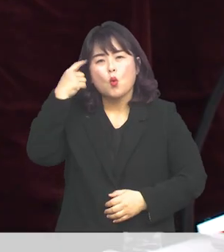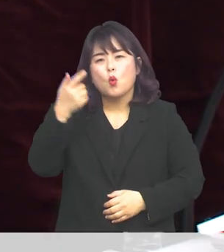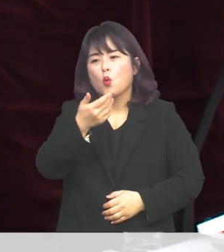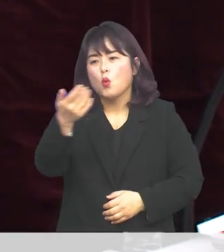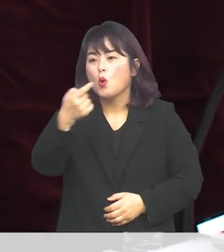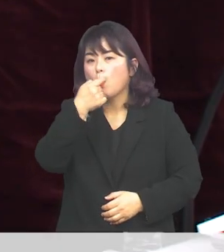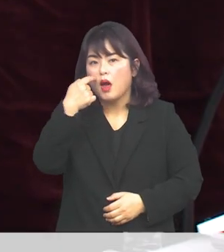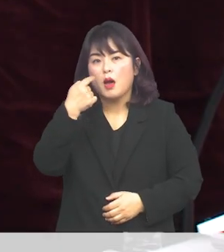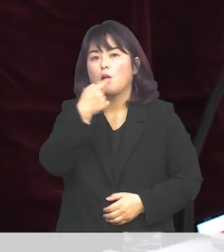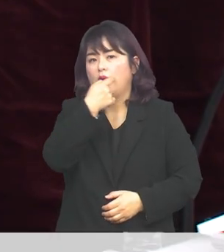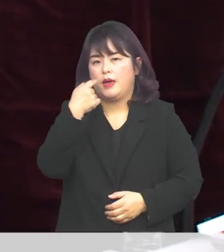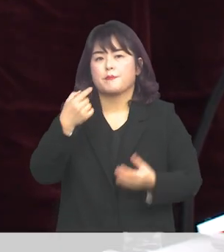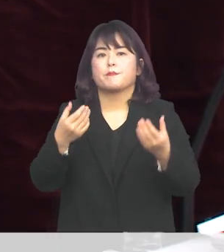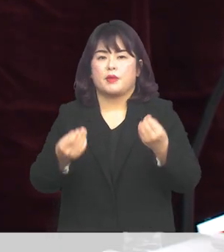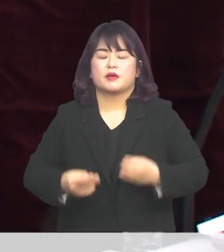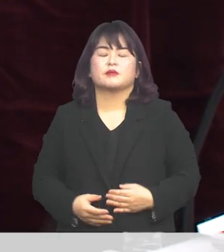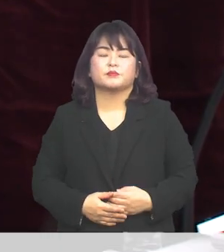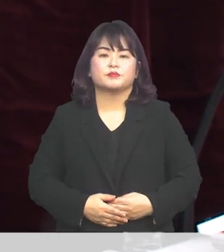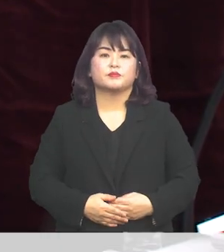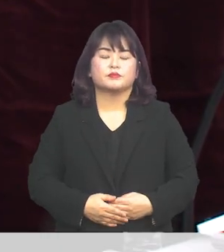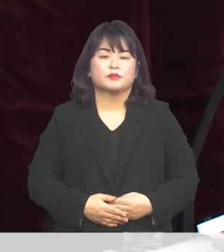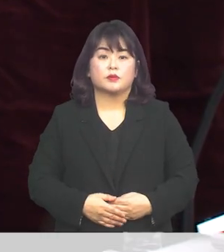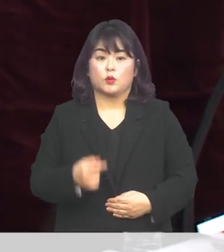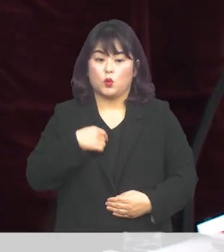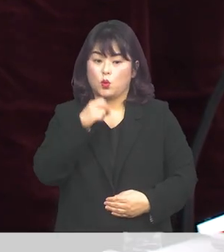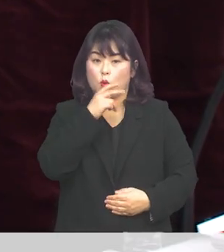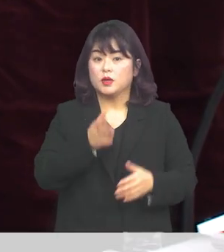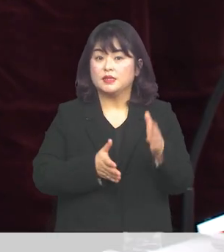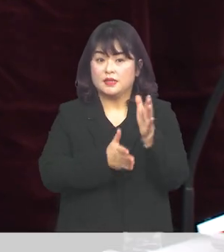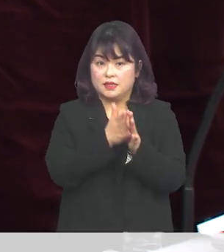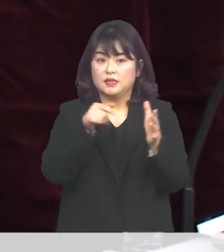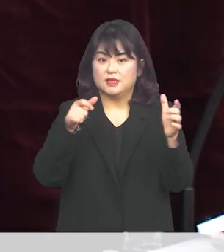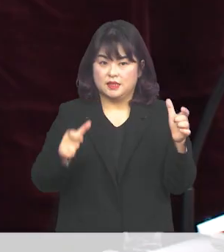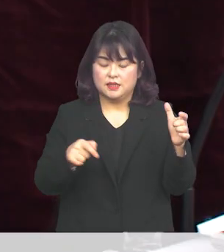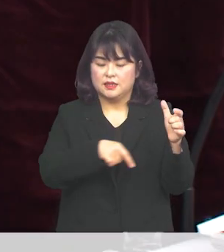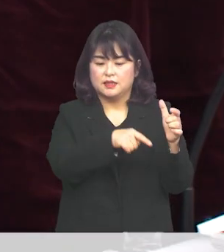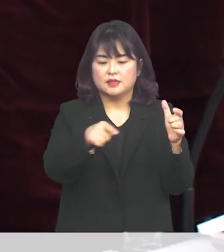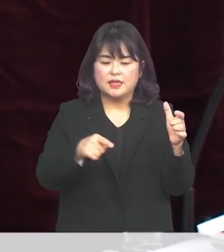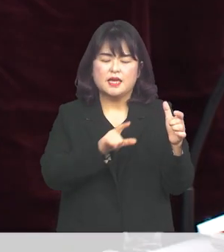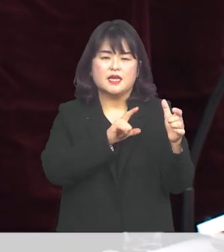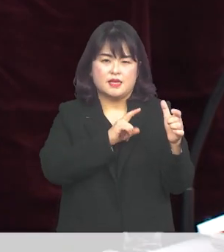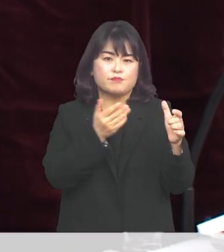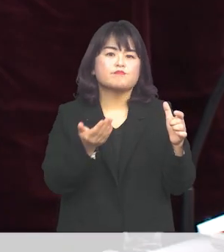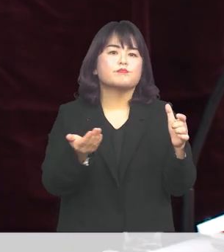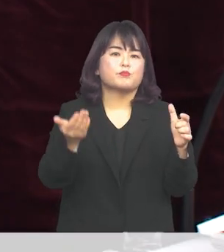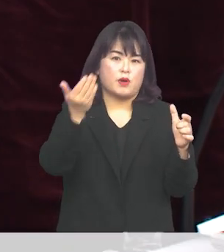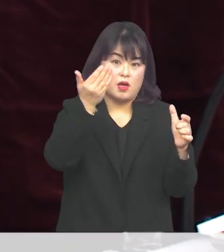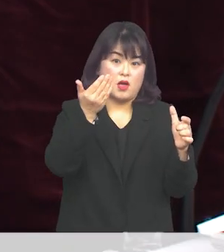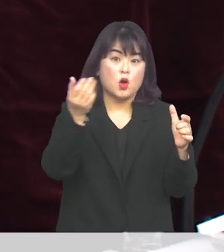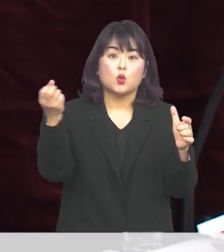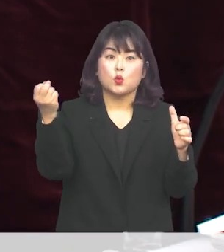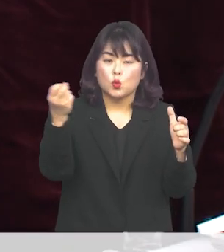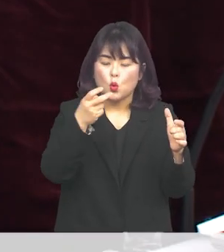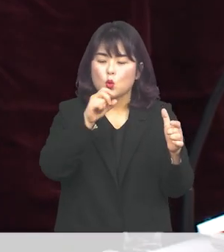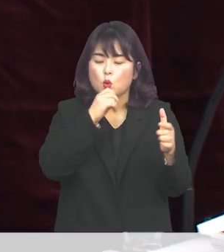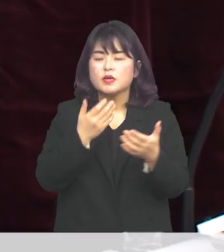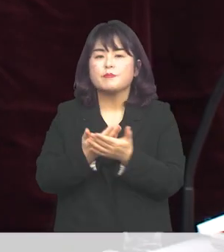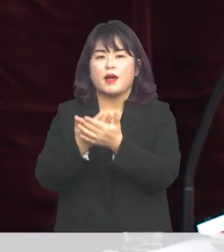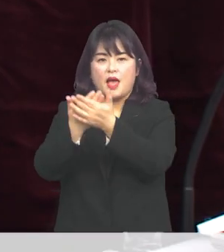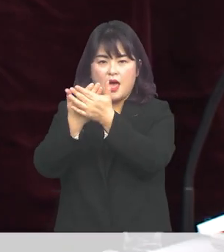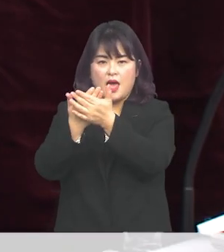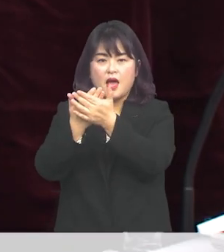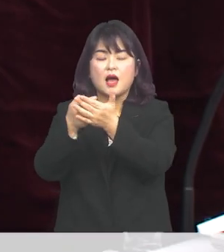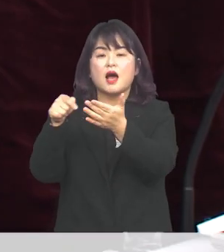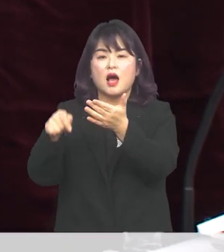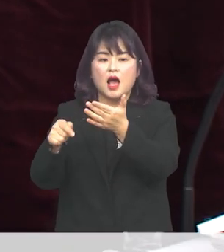통해서 우리 시가 확인을 했기 때문에 우리 용인의 브랜드 가치도 높이고 용인